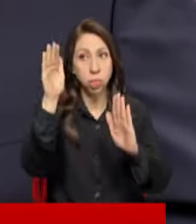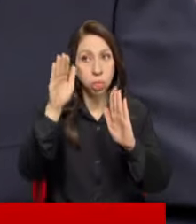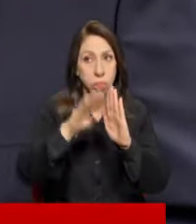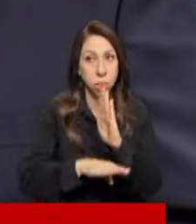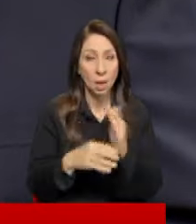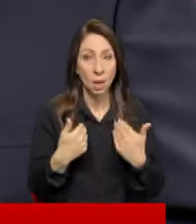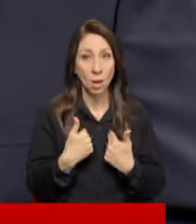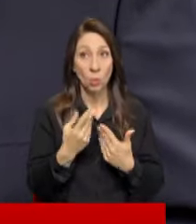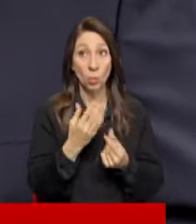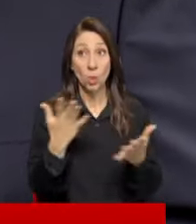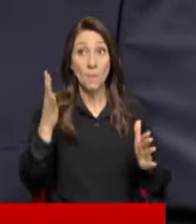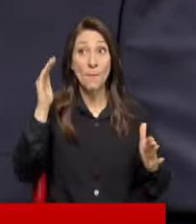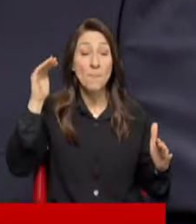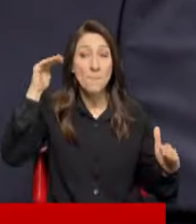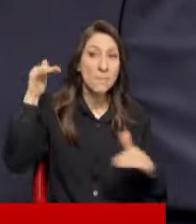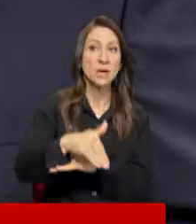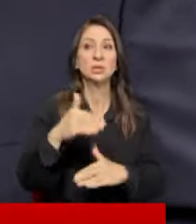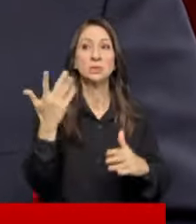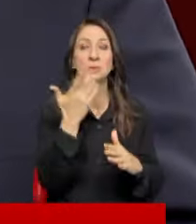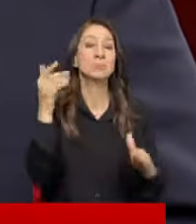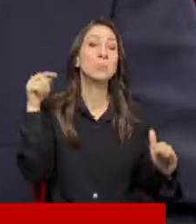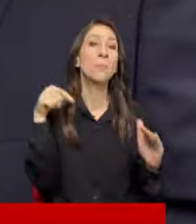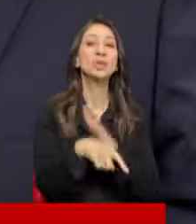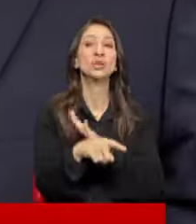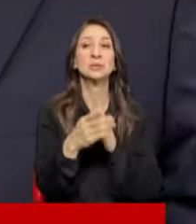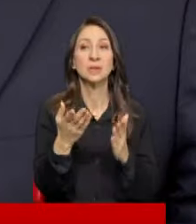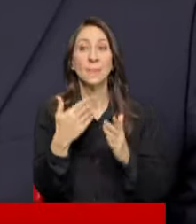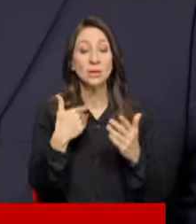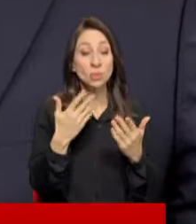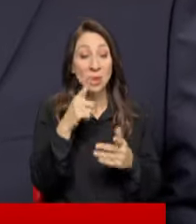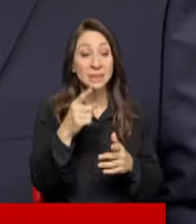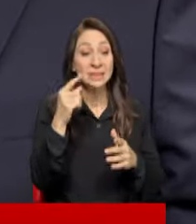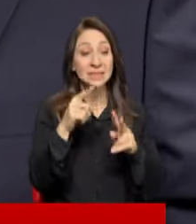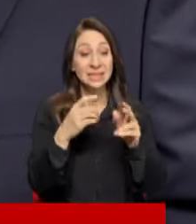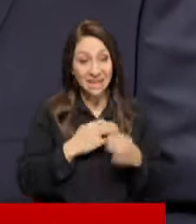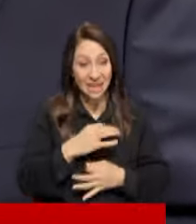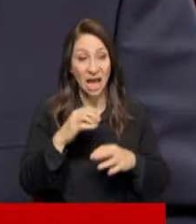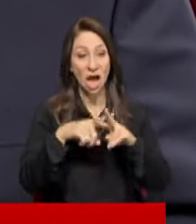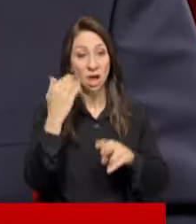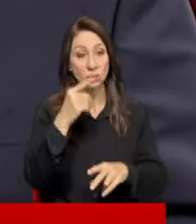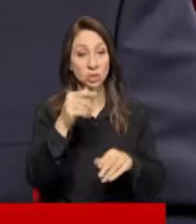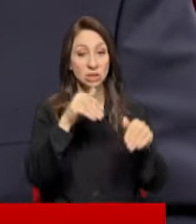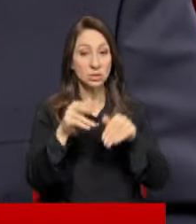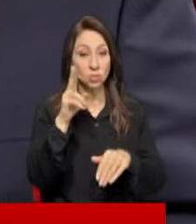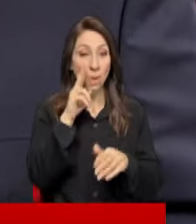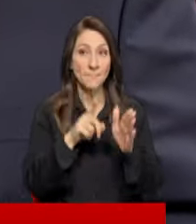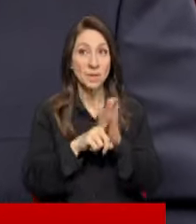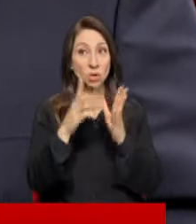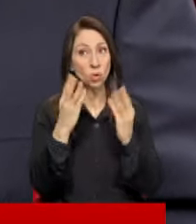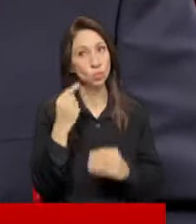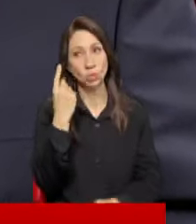bir oy aldık. Bu büyük bir başarısızlık bence. Dolayısıyla ben Sayın Akşener'in de bu seçim sonuçlarını başarılı